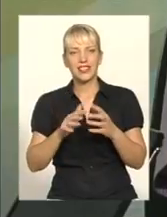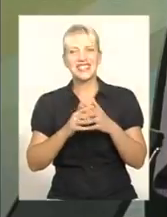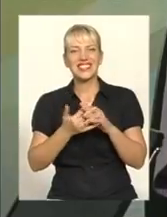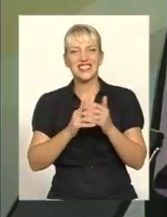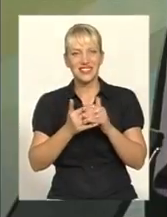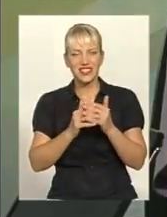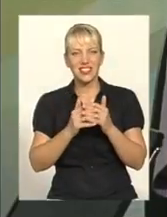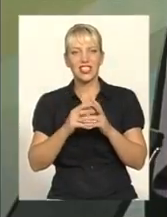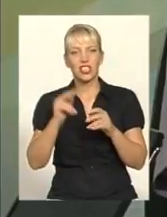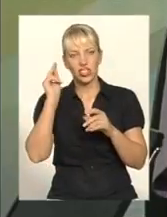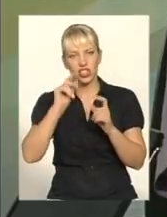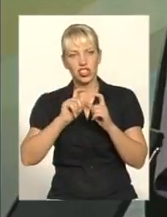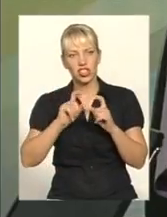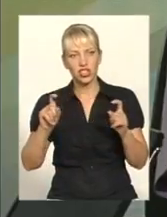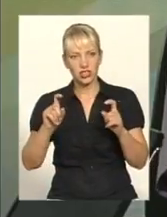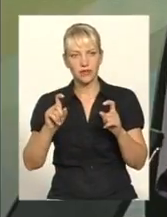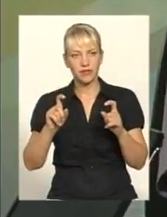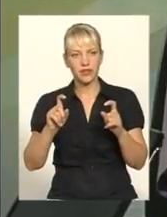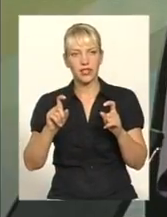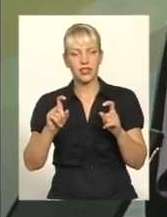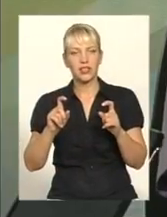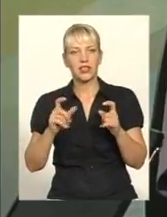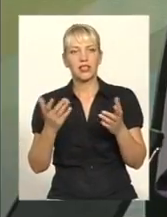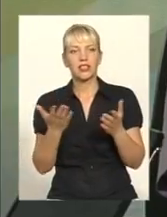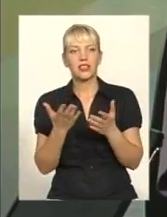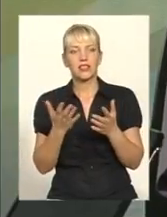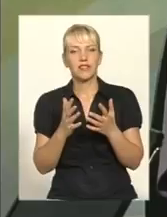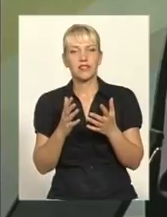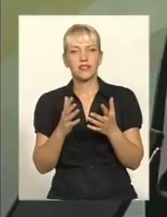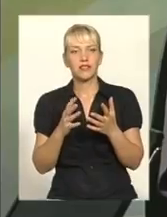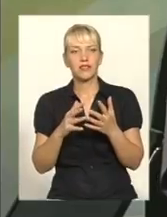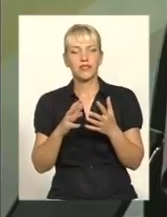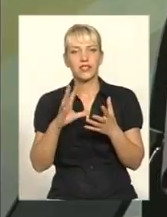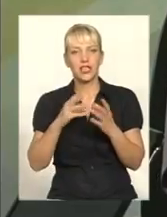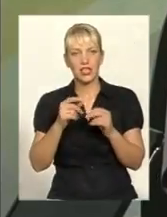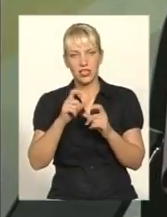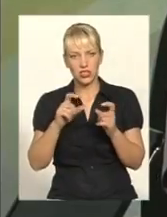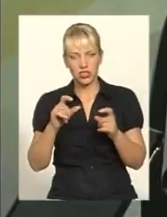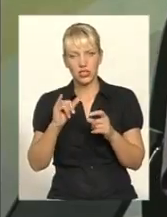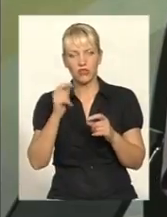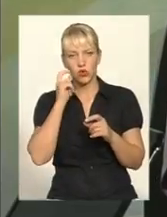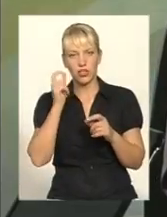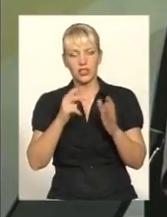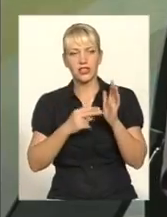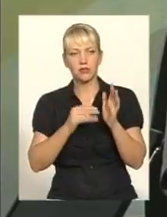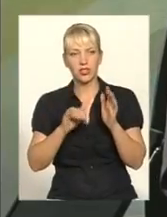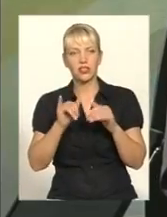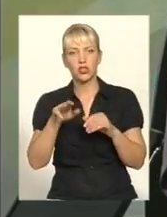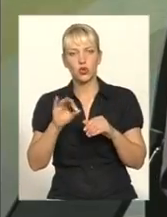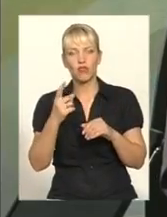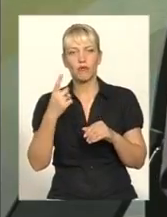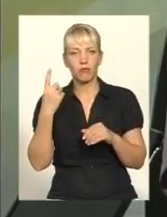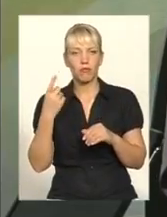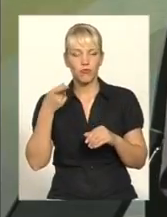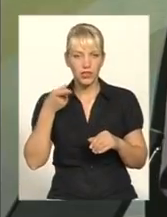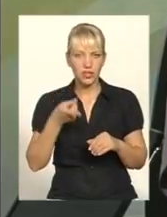шкіл, із яких взагалі шкіл в Україні більше 7 тисяч. Так от, у першій тисячі із